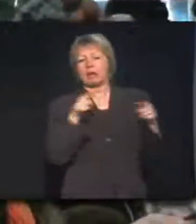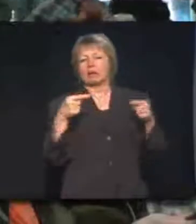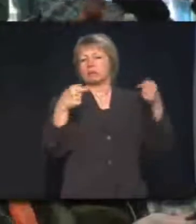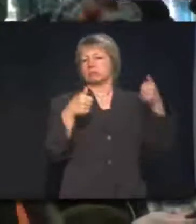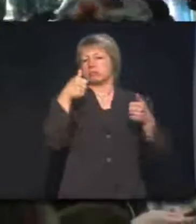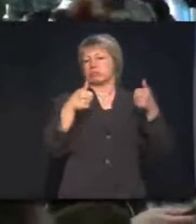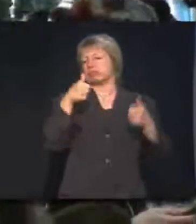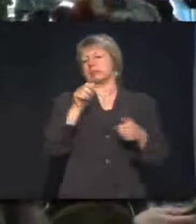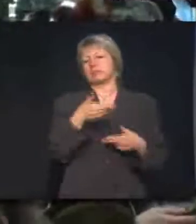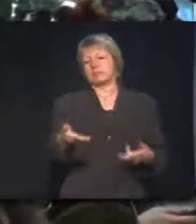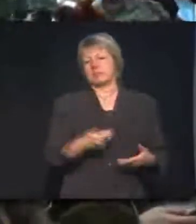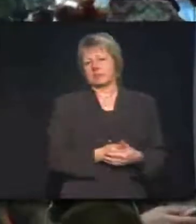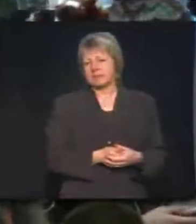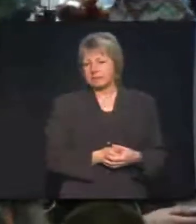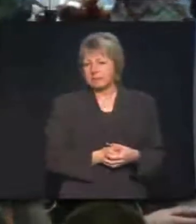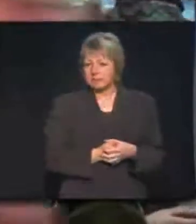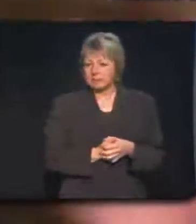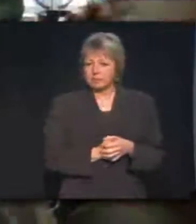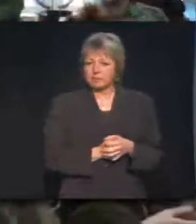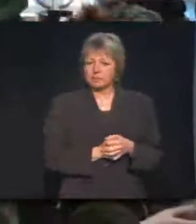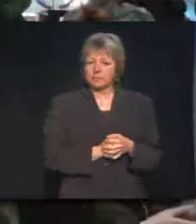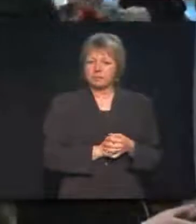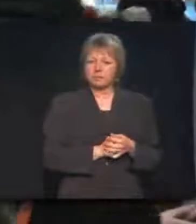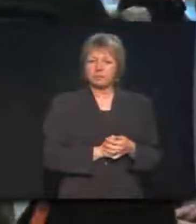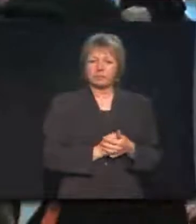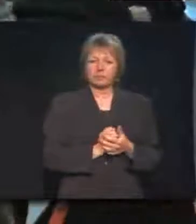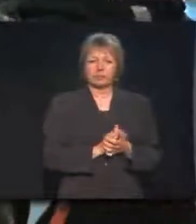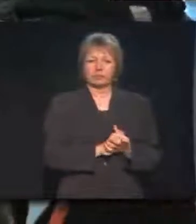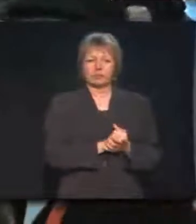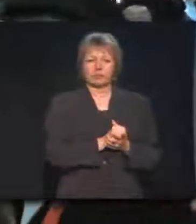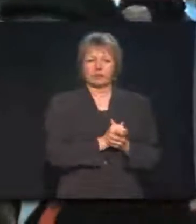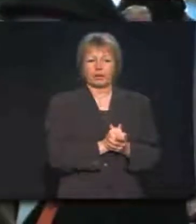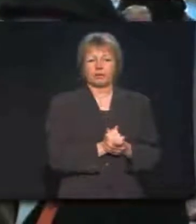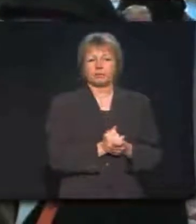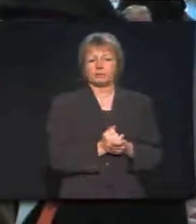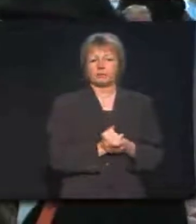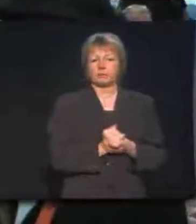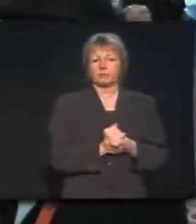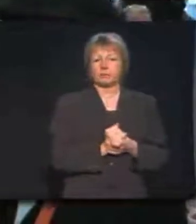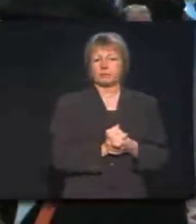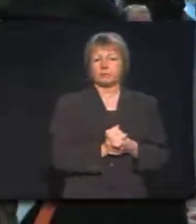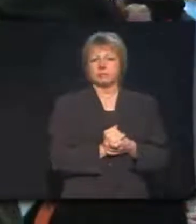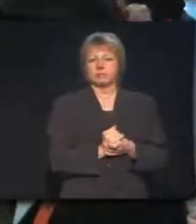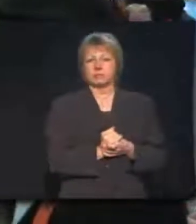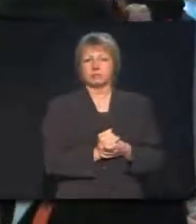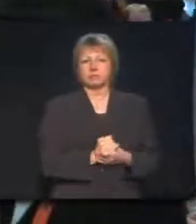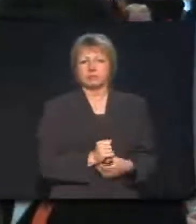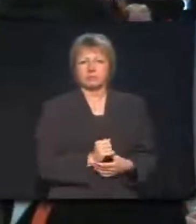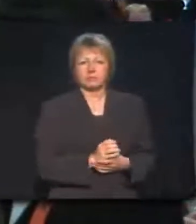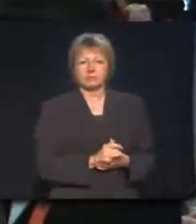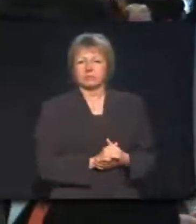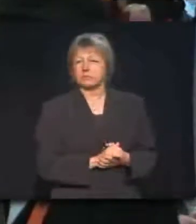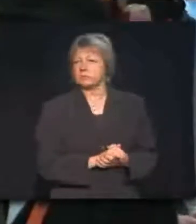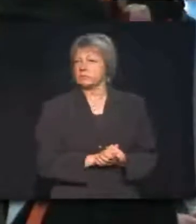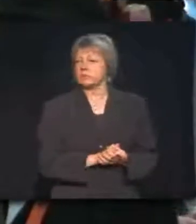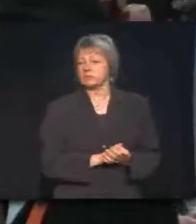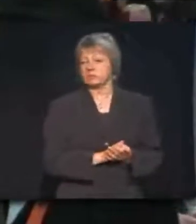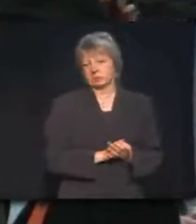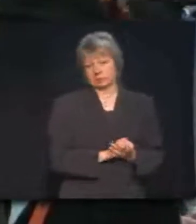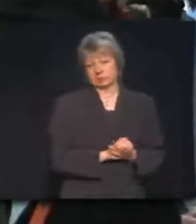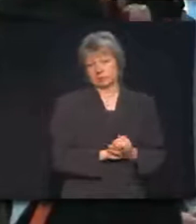wurde gerade zurecht drauf hingewiesen dass die Grünen sich da einer drüber die Grünen haben sich dabei darüber